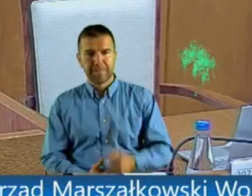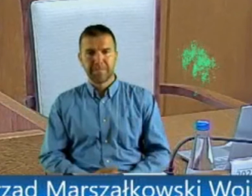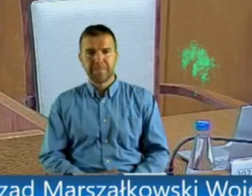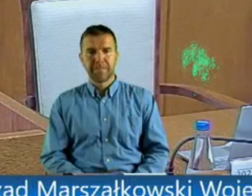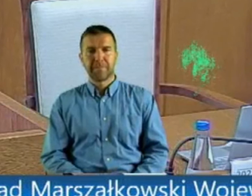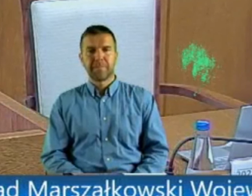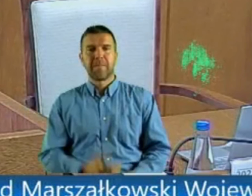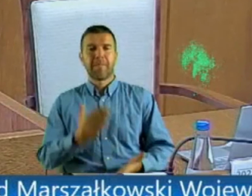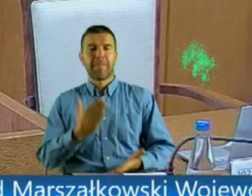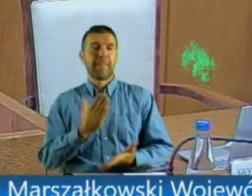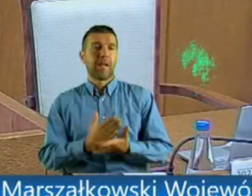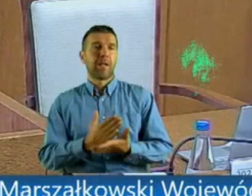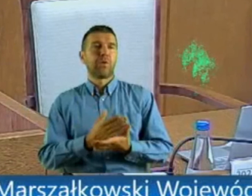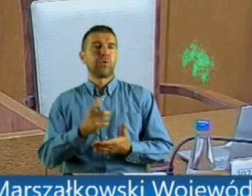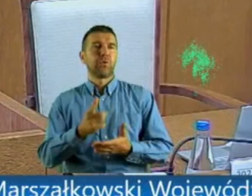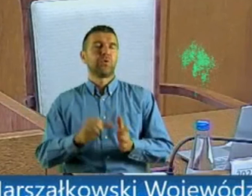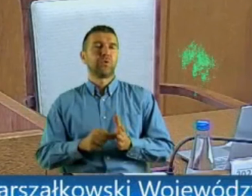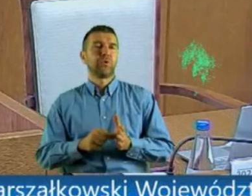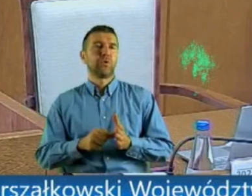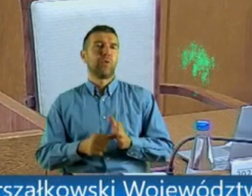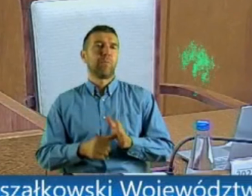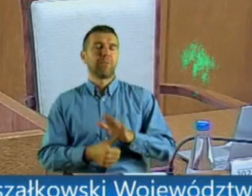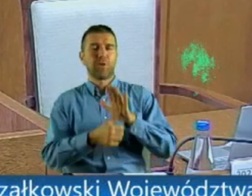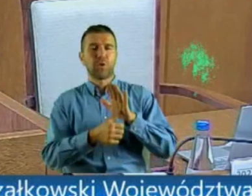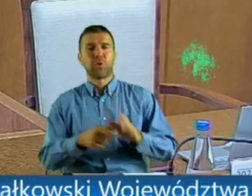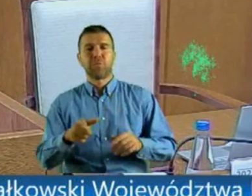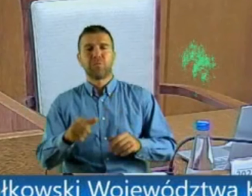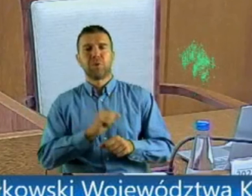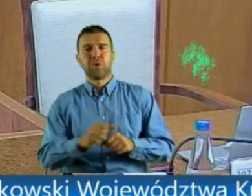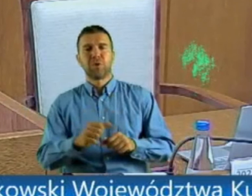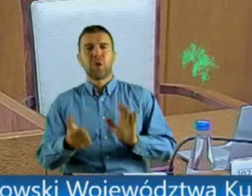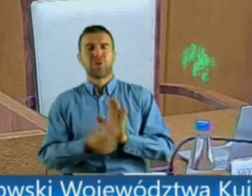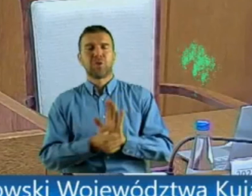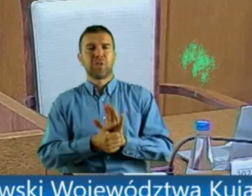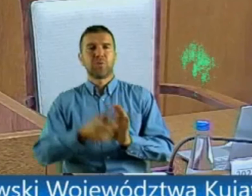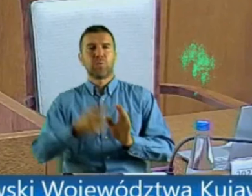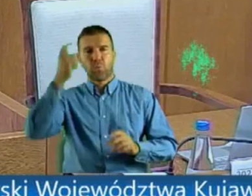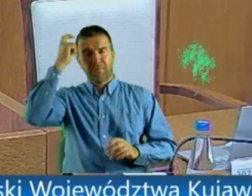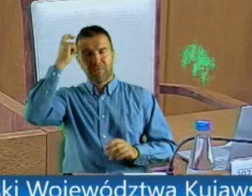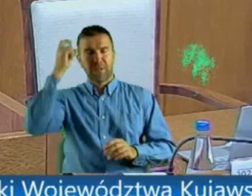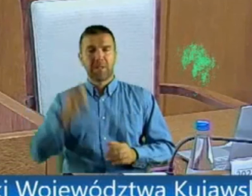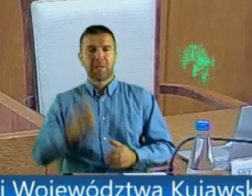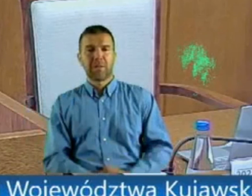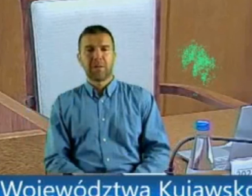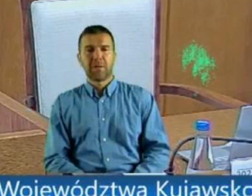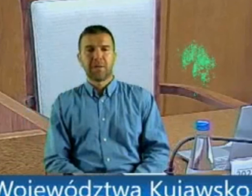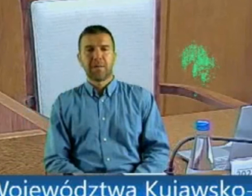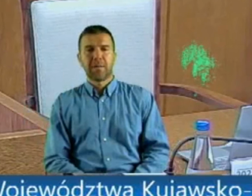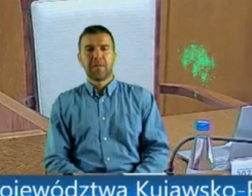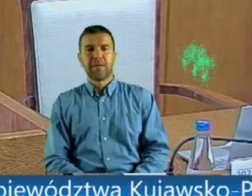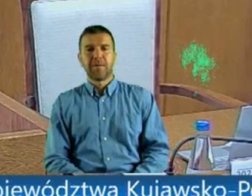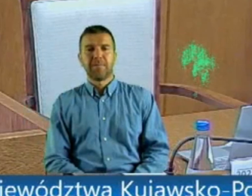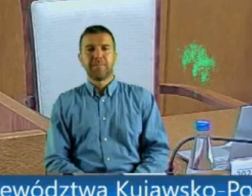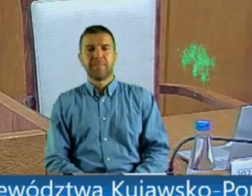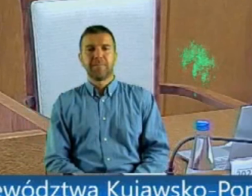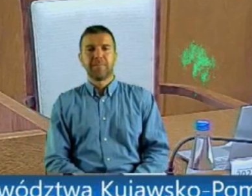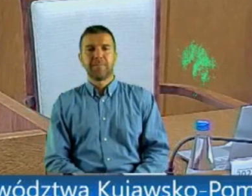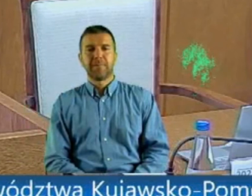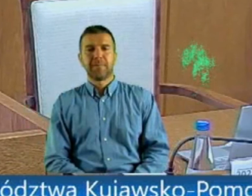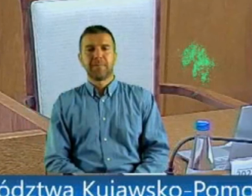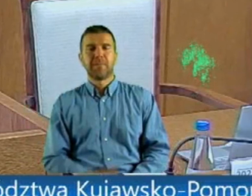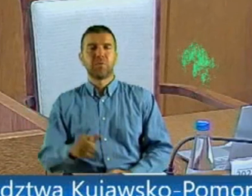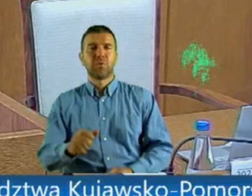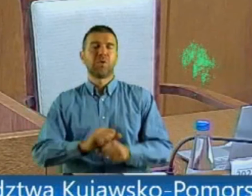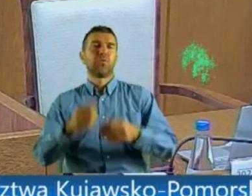i wyłącznie o kwestii przewodniczących, czyli tych 16 liderów z poszczególnych województw, tylko tak naprawdę byłyby te szkolenia